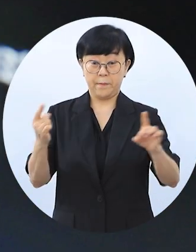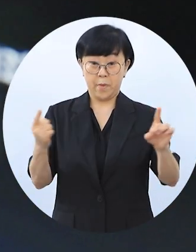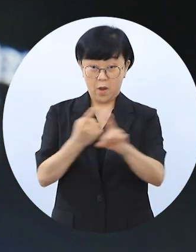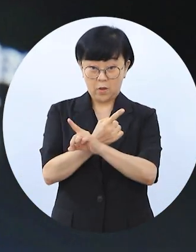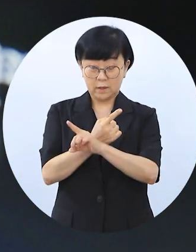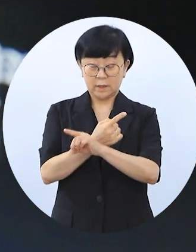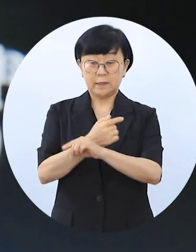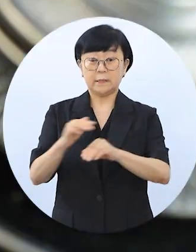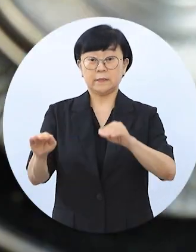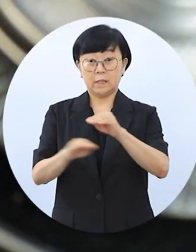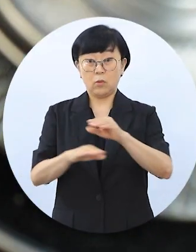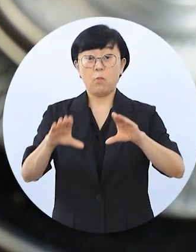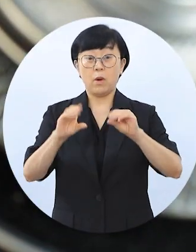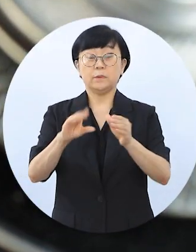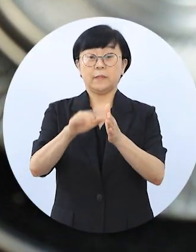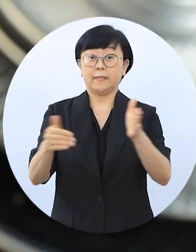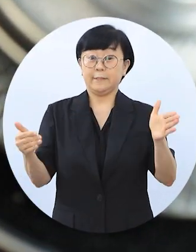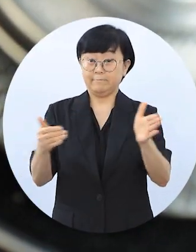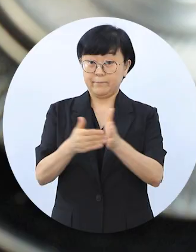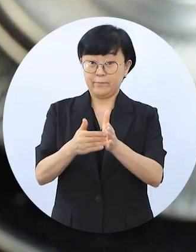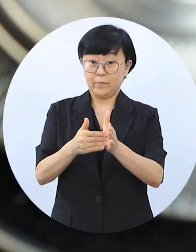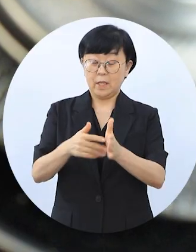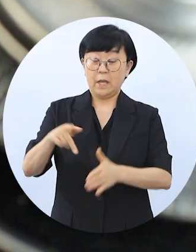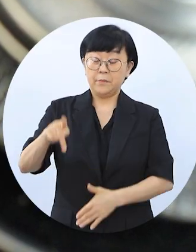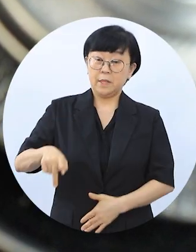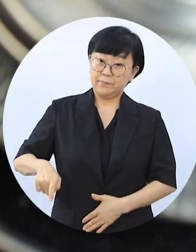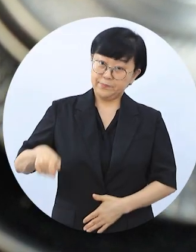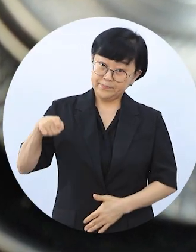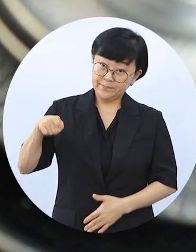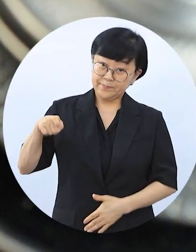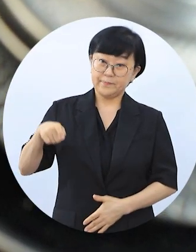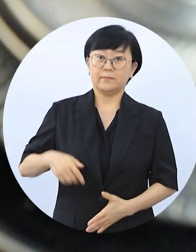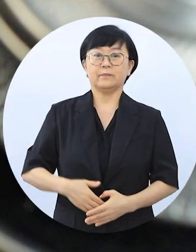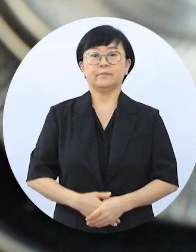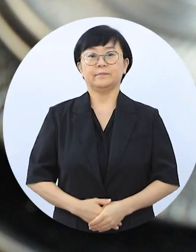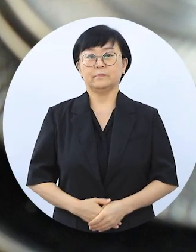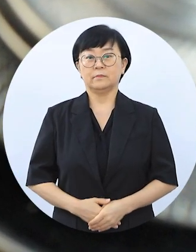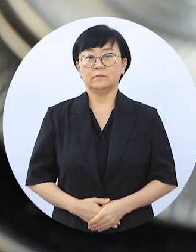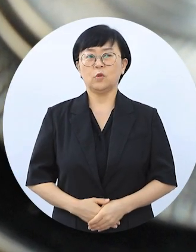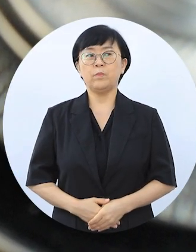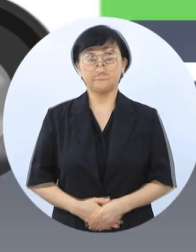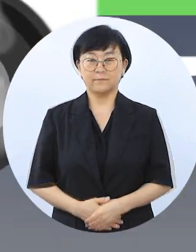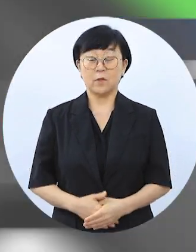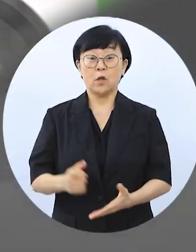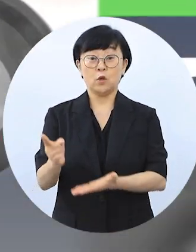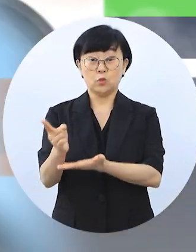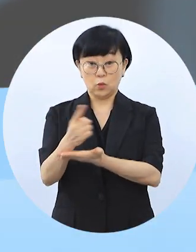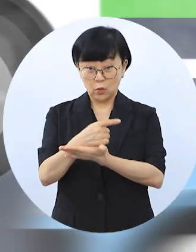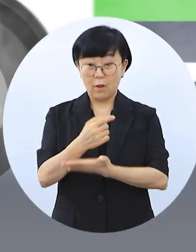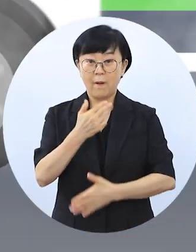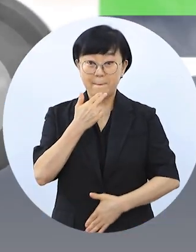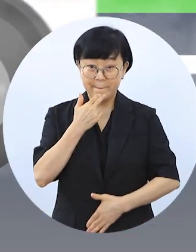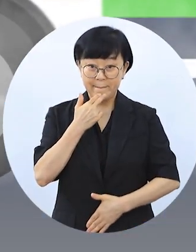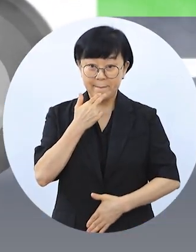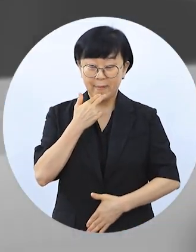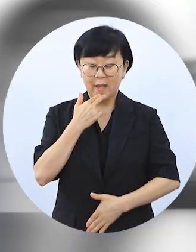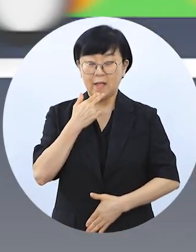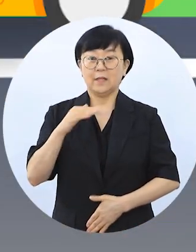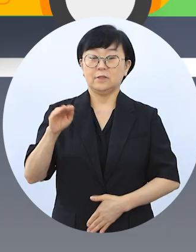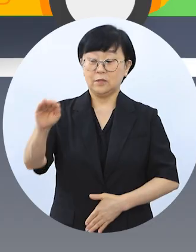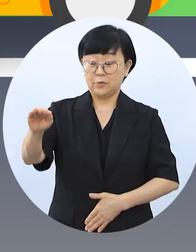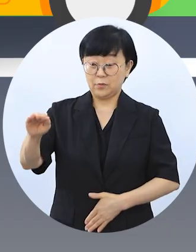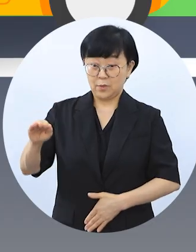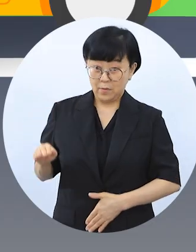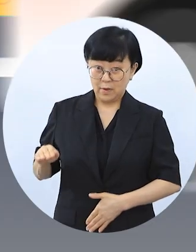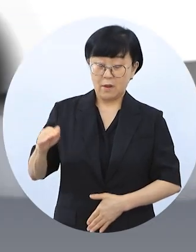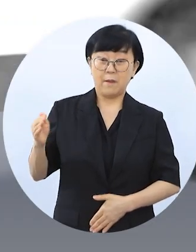중립으로 변속하고 차량이 멈출 때까지 전자식 주차 브레이크를 작동합니다. 속도가 줄지 않을 경우